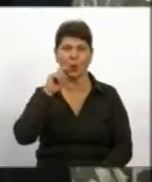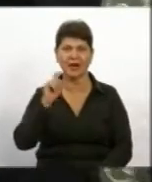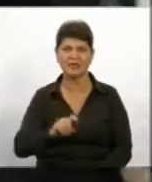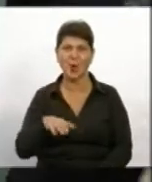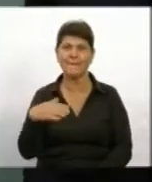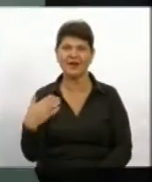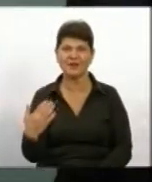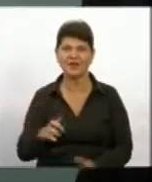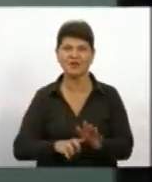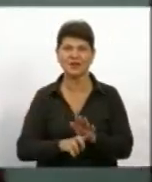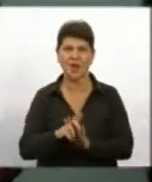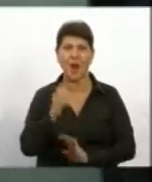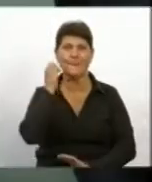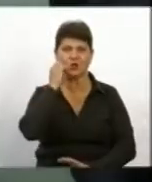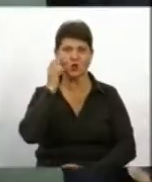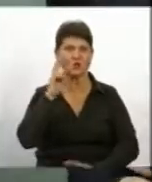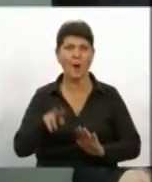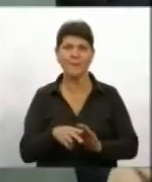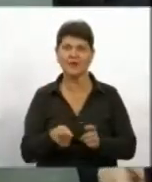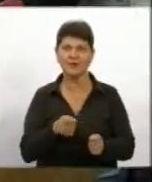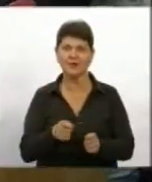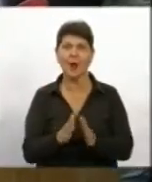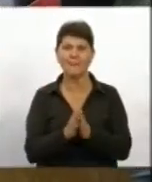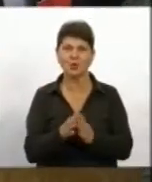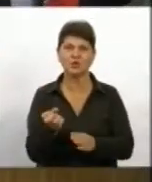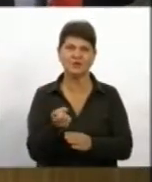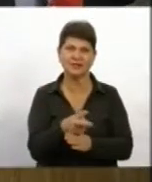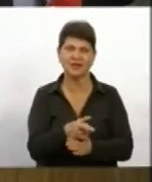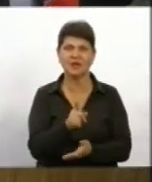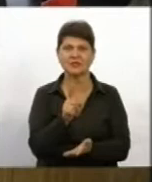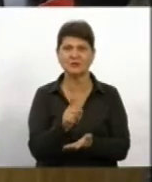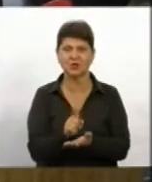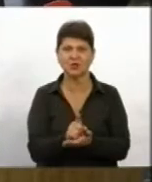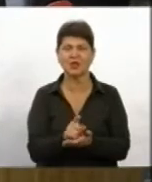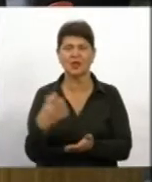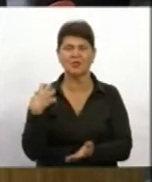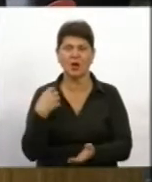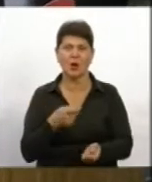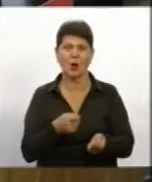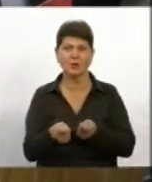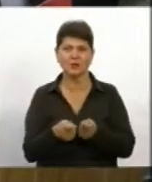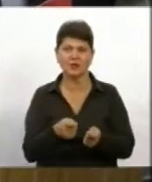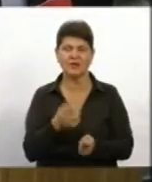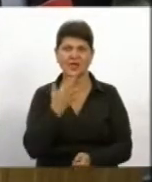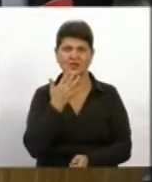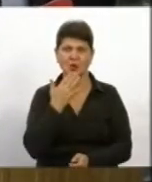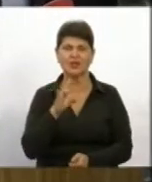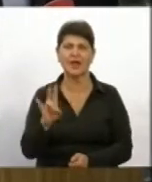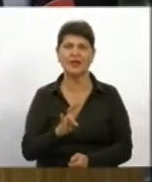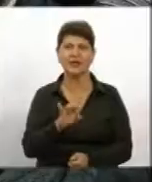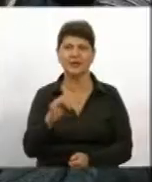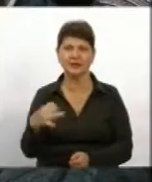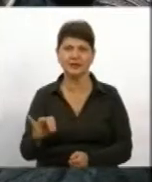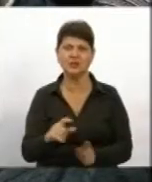церкви Московського патріархату. Просять відсторонити Салецького з посади начальника обласного управління у справах національностей та релігій.